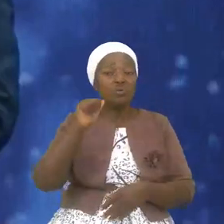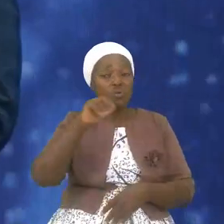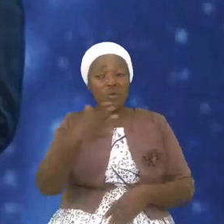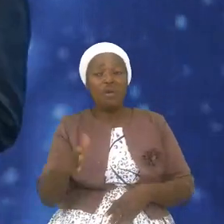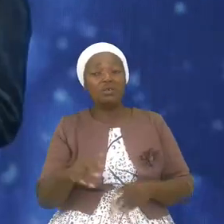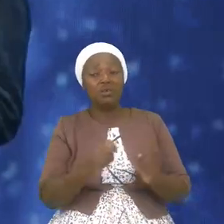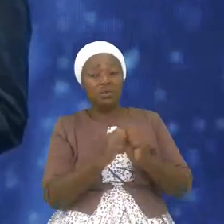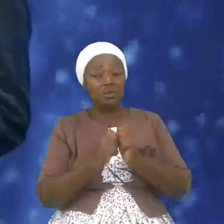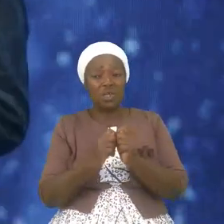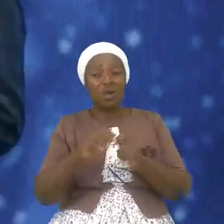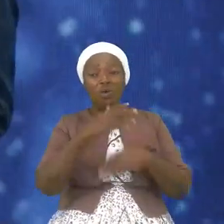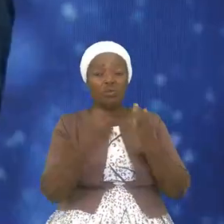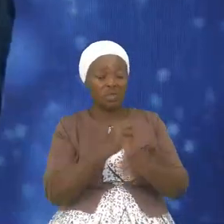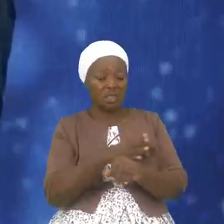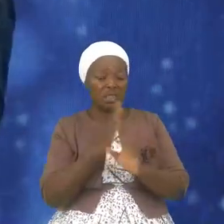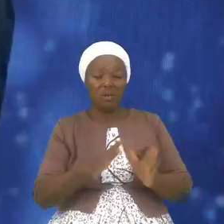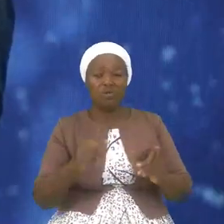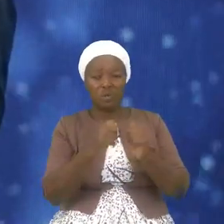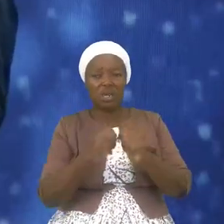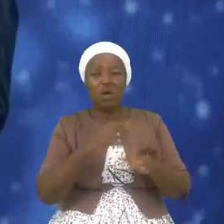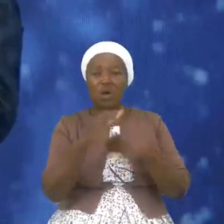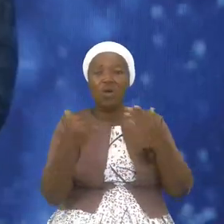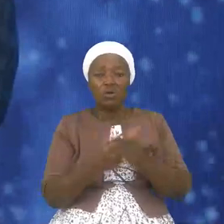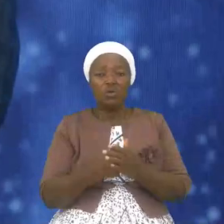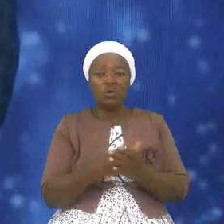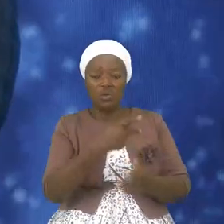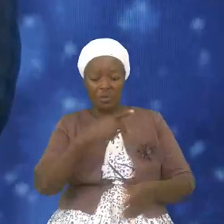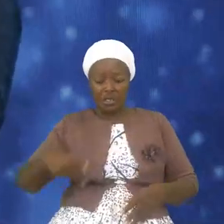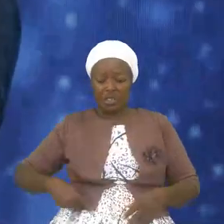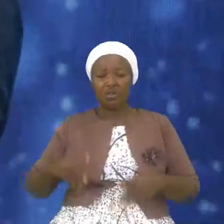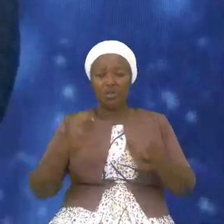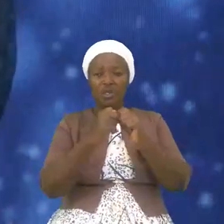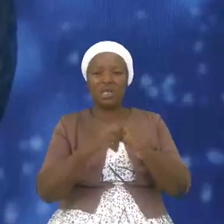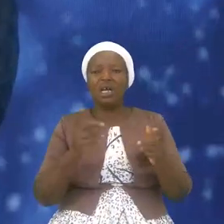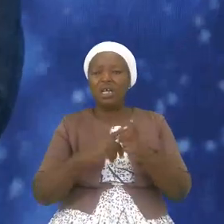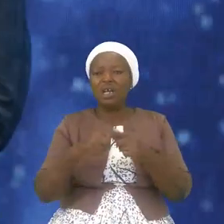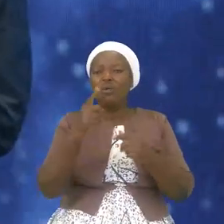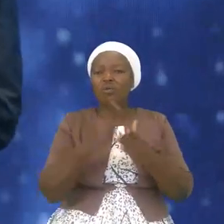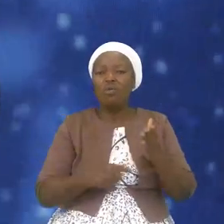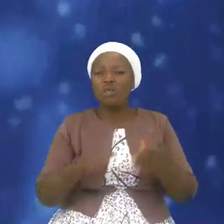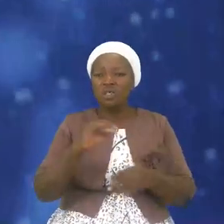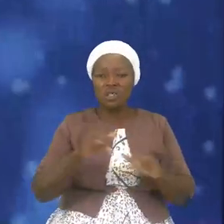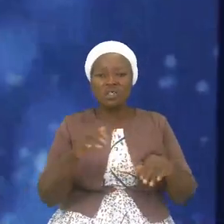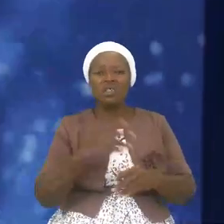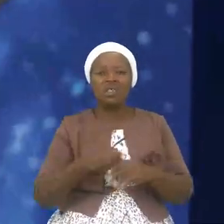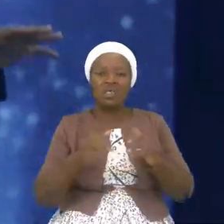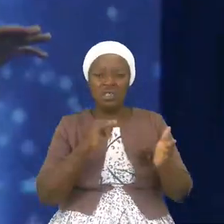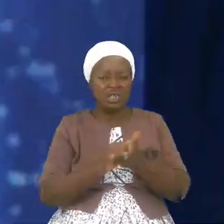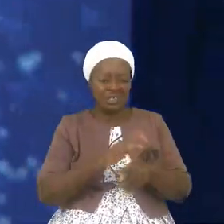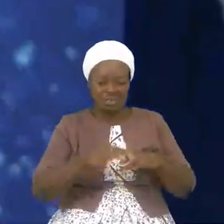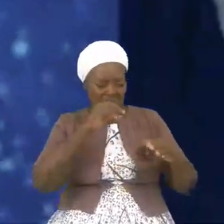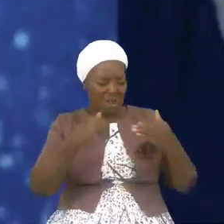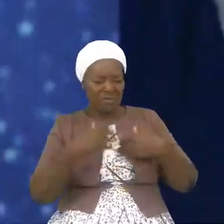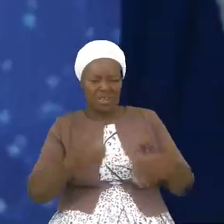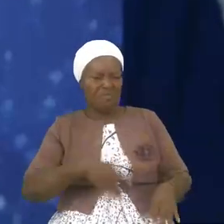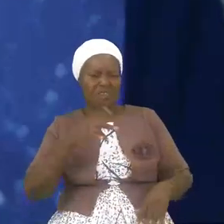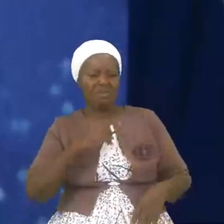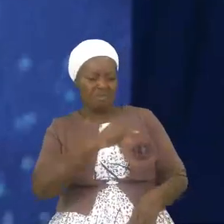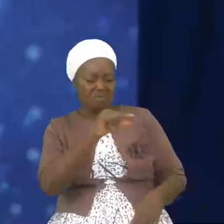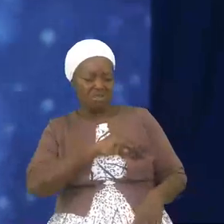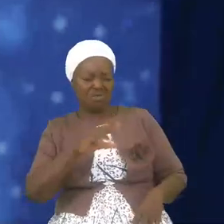conseils les a rassemblés, tous ses princes les a rassemblés. Ce qu'il a fait, il l'a fait même sans avoir de sentiment